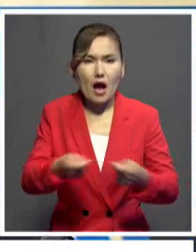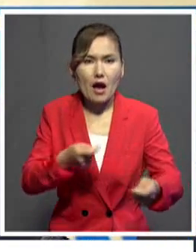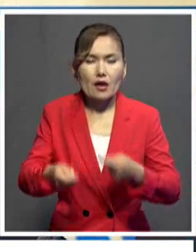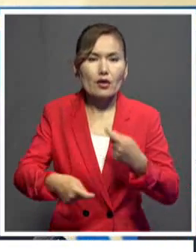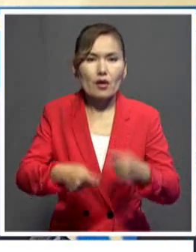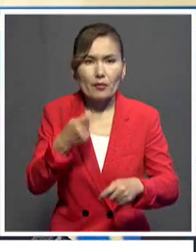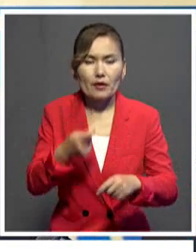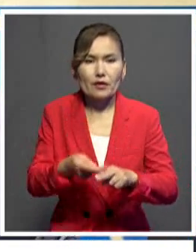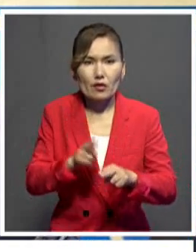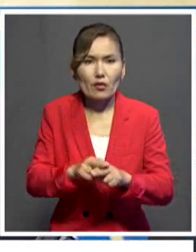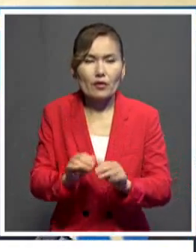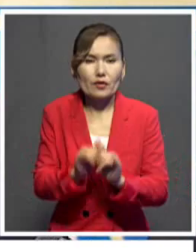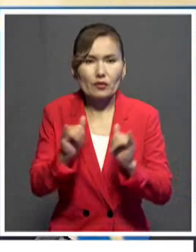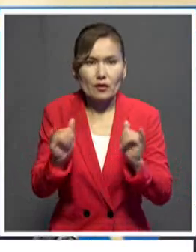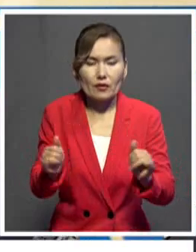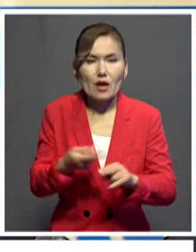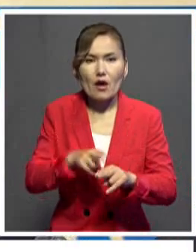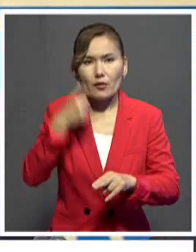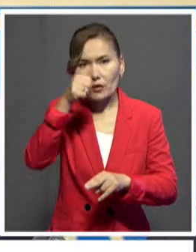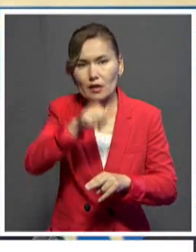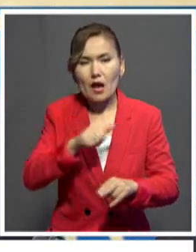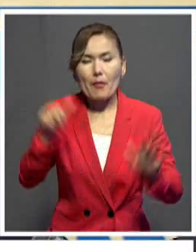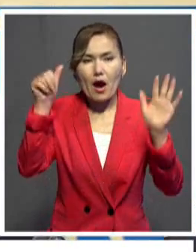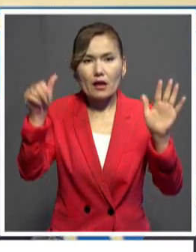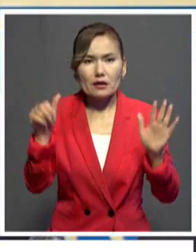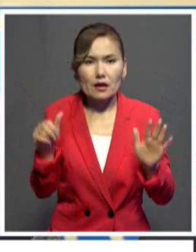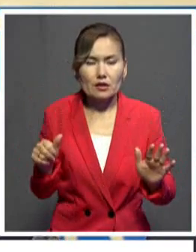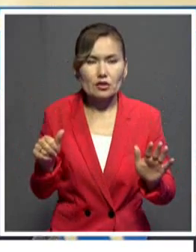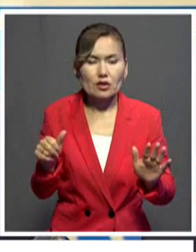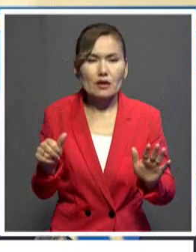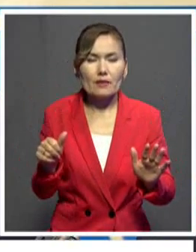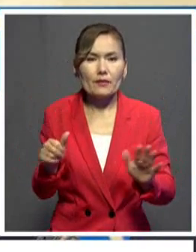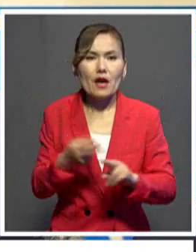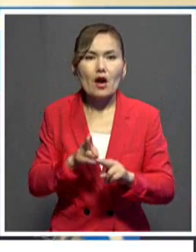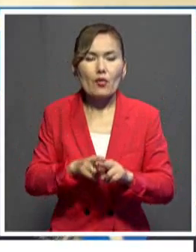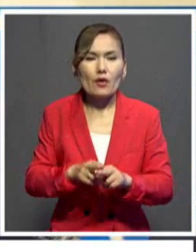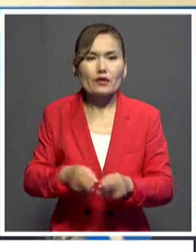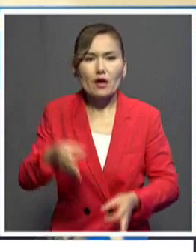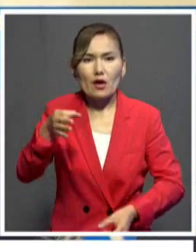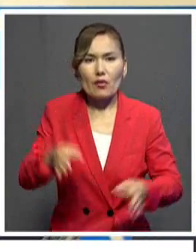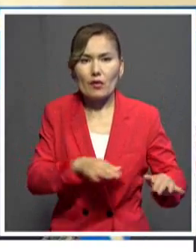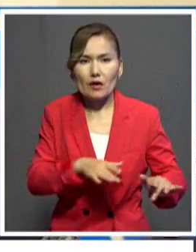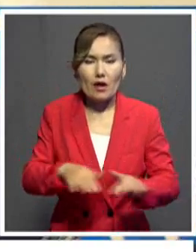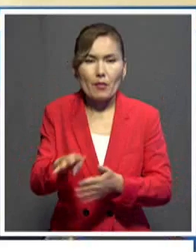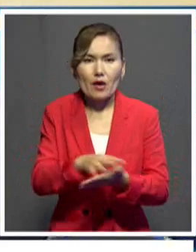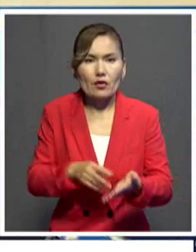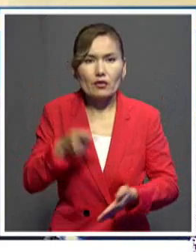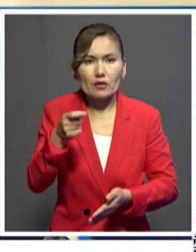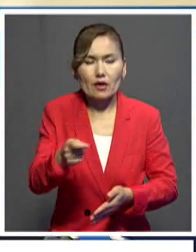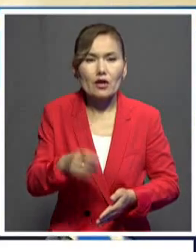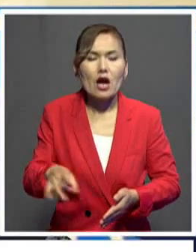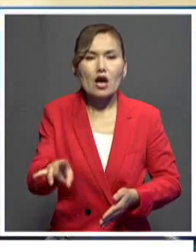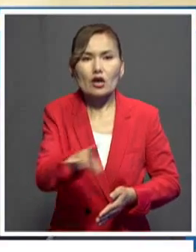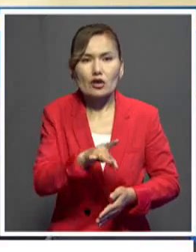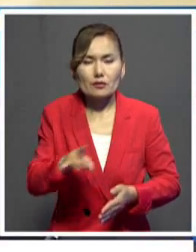істердің саны артып келеді. Биылғы жарты жылдың өзінде істер мен және материалдарды қосқанда